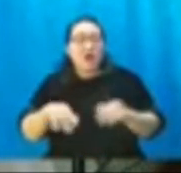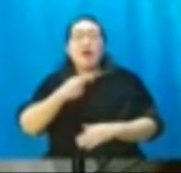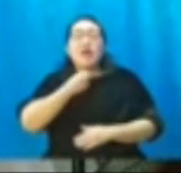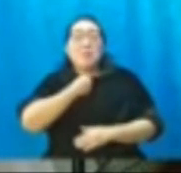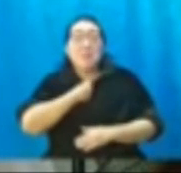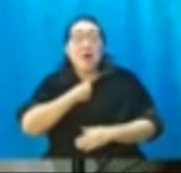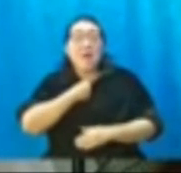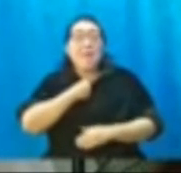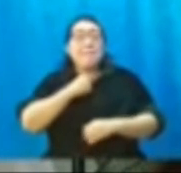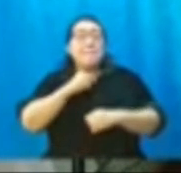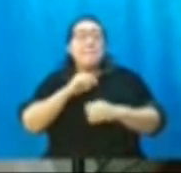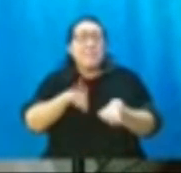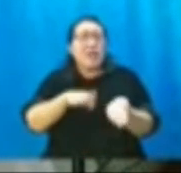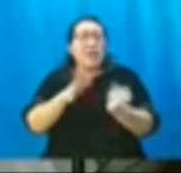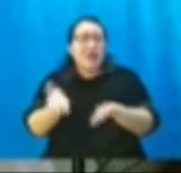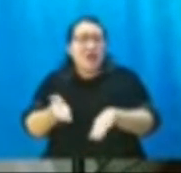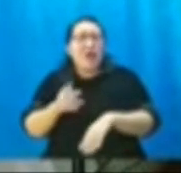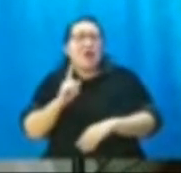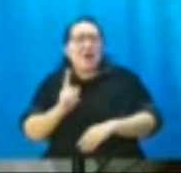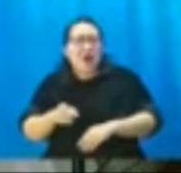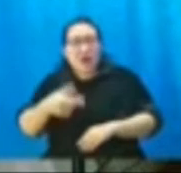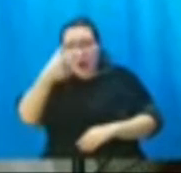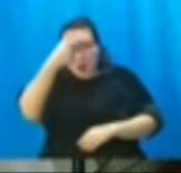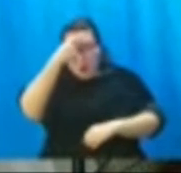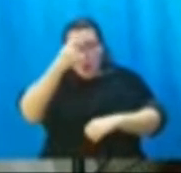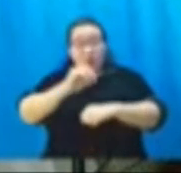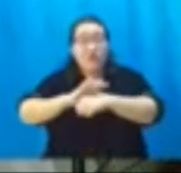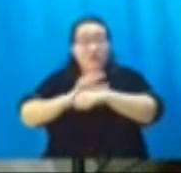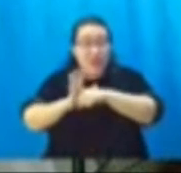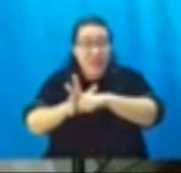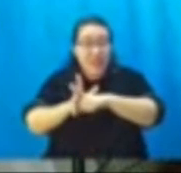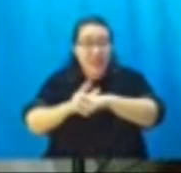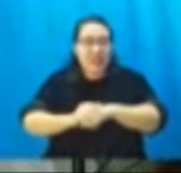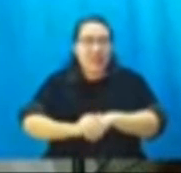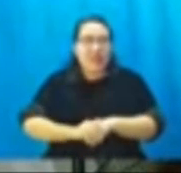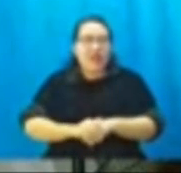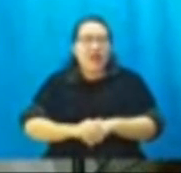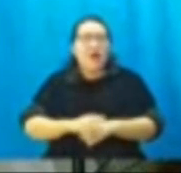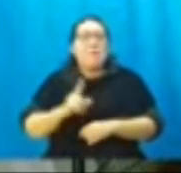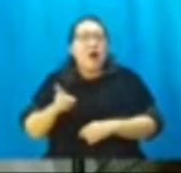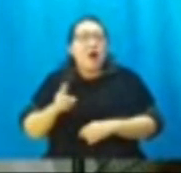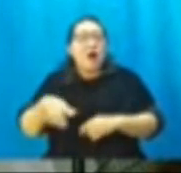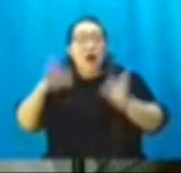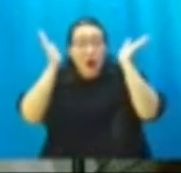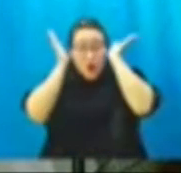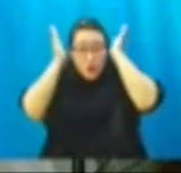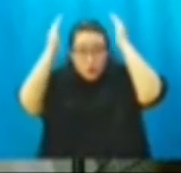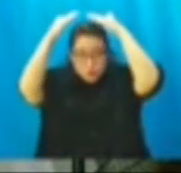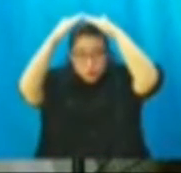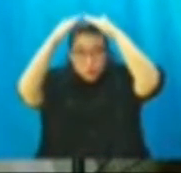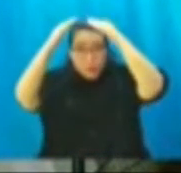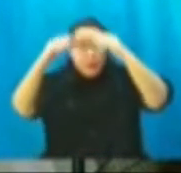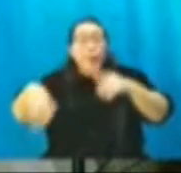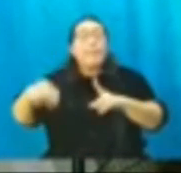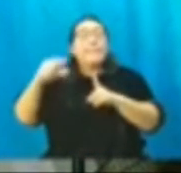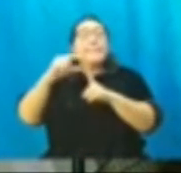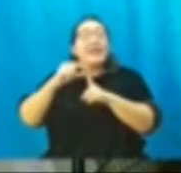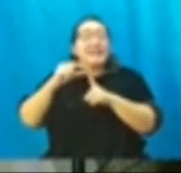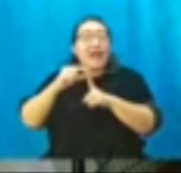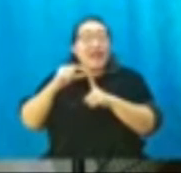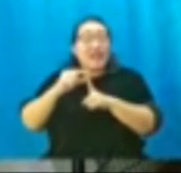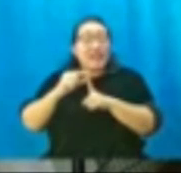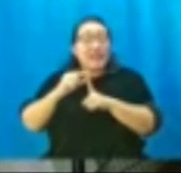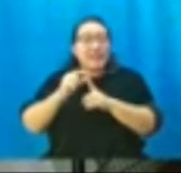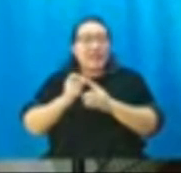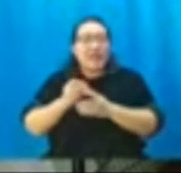dunia Hai karena itu Uskup kita Uskup Bogor mendesak para imamnya para imamnya berkarya